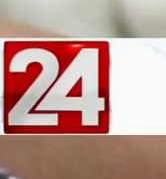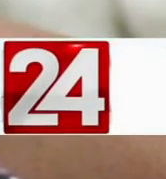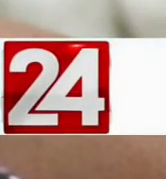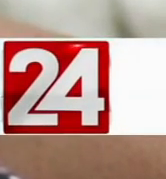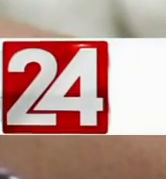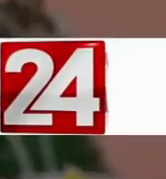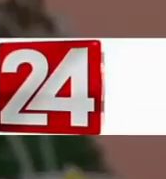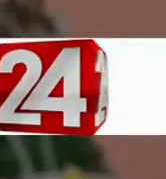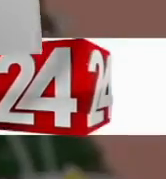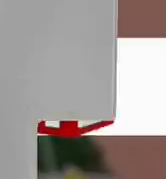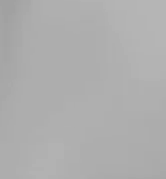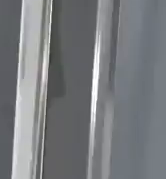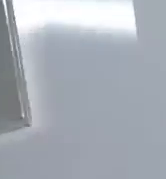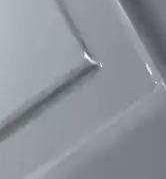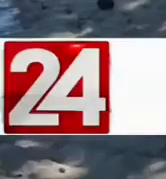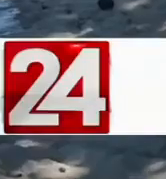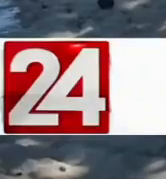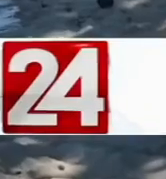dahilan?